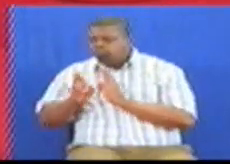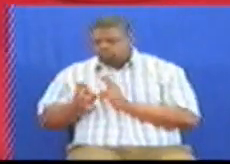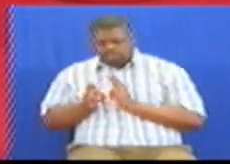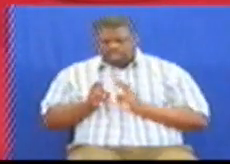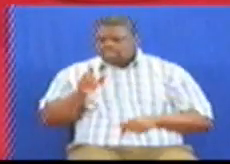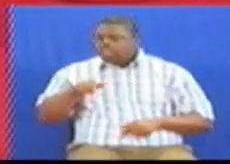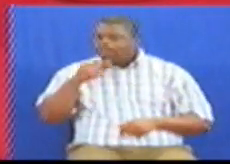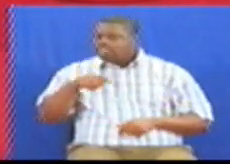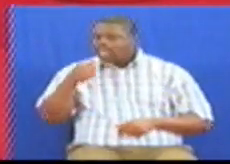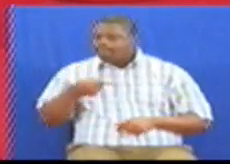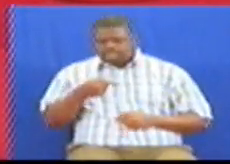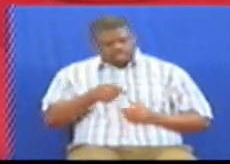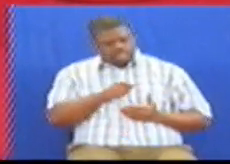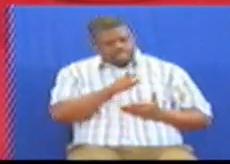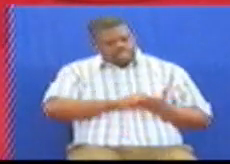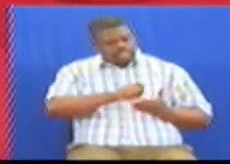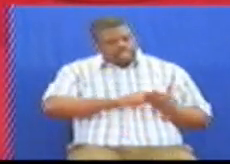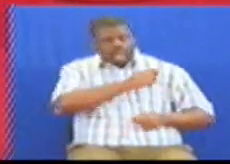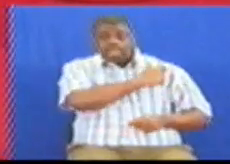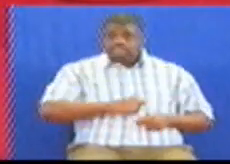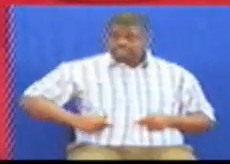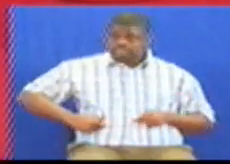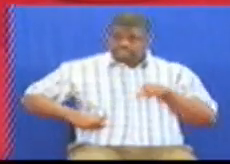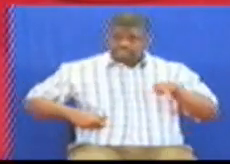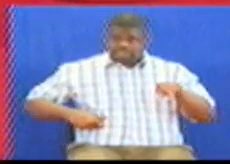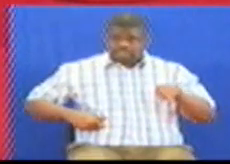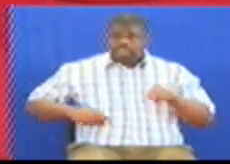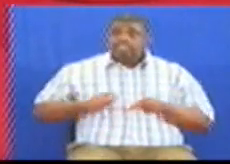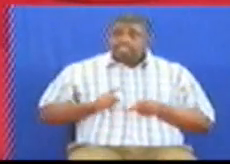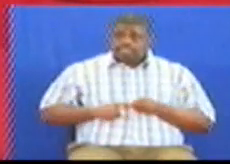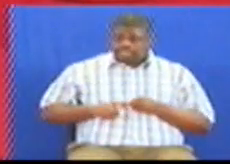rais TAMISEMI. Mheshimiwa Naibu Spika,